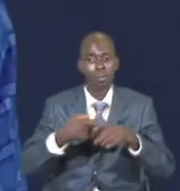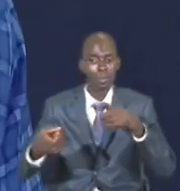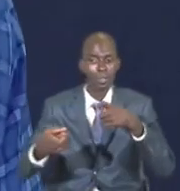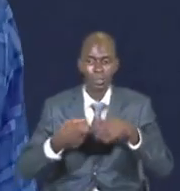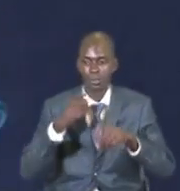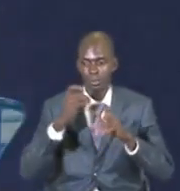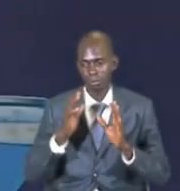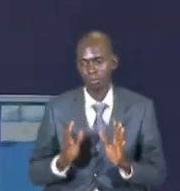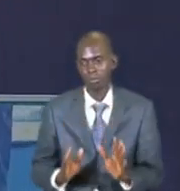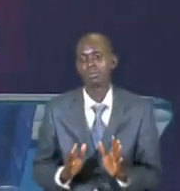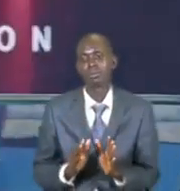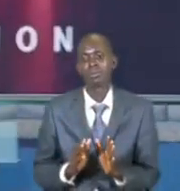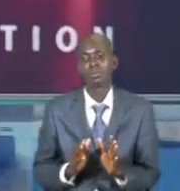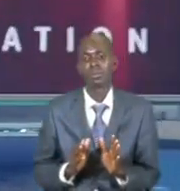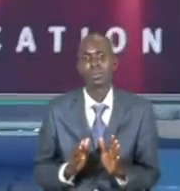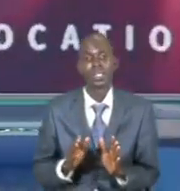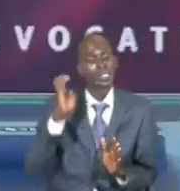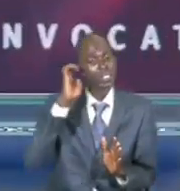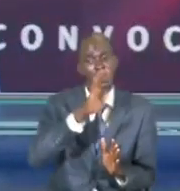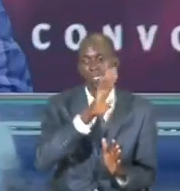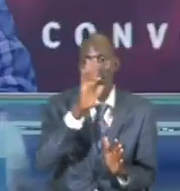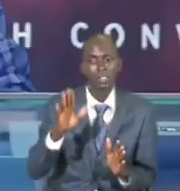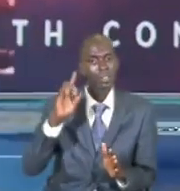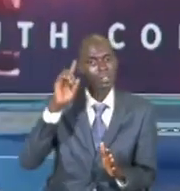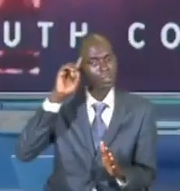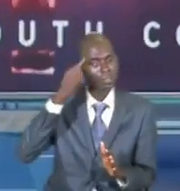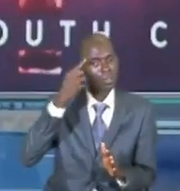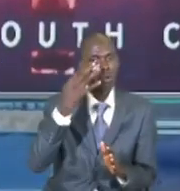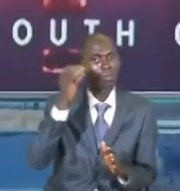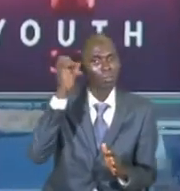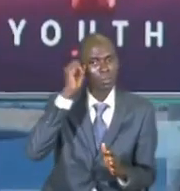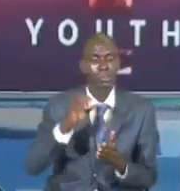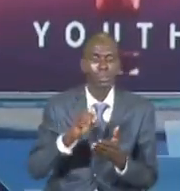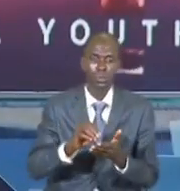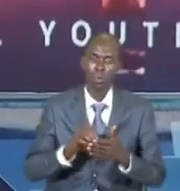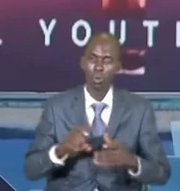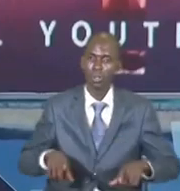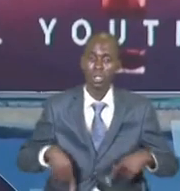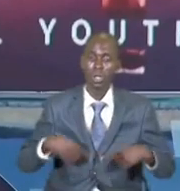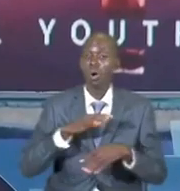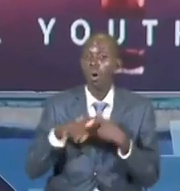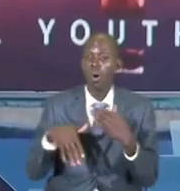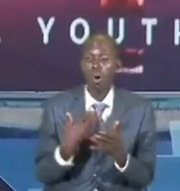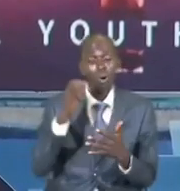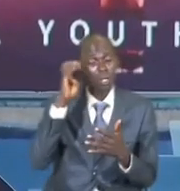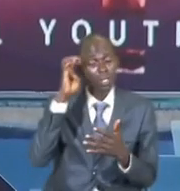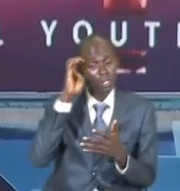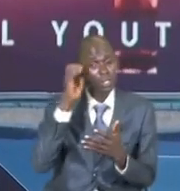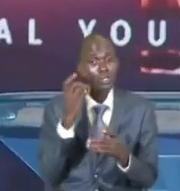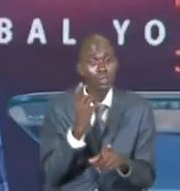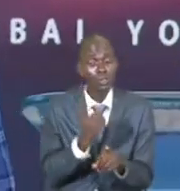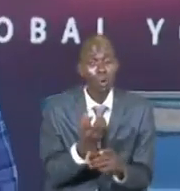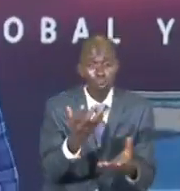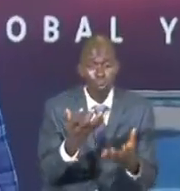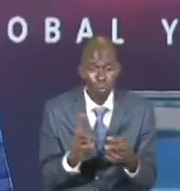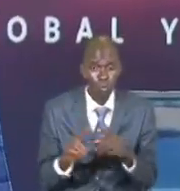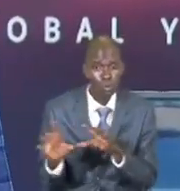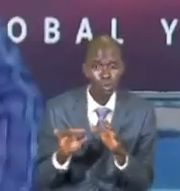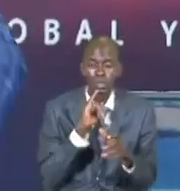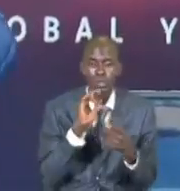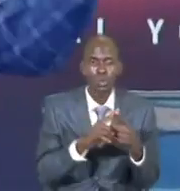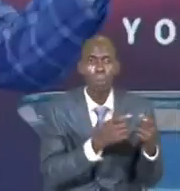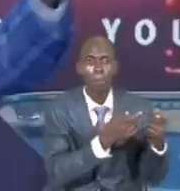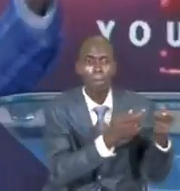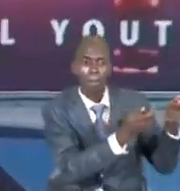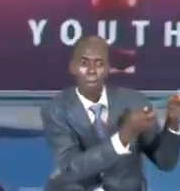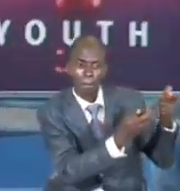o ji chee echiche maka ndụ ya. Ihe ọ nọ mgbe niile bụ ka o mee ka ndị ọma dị njọ, ka o mee ka